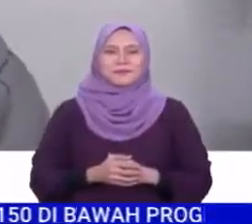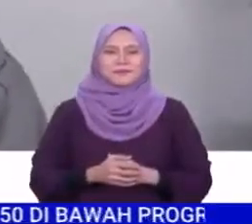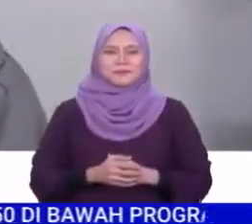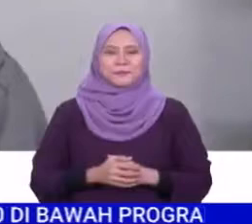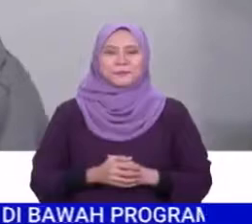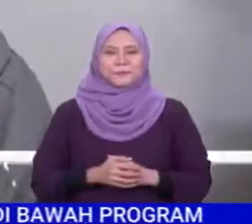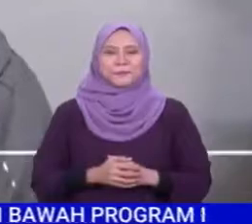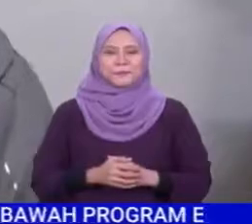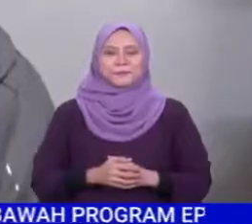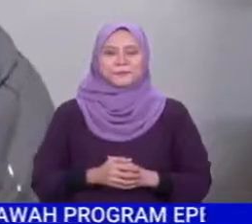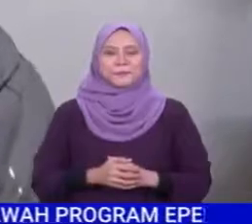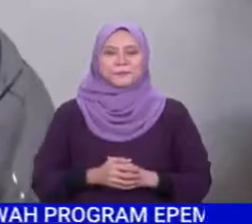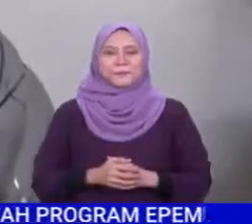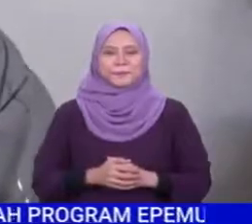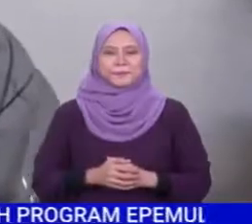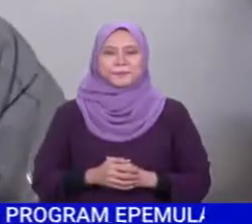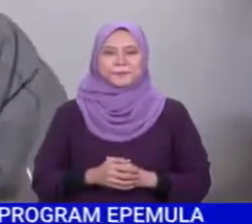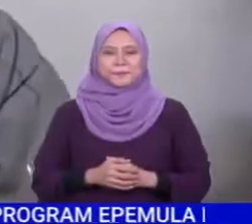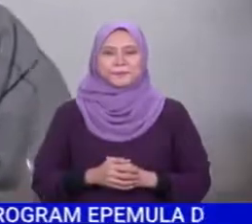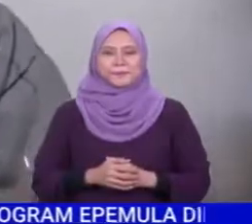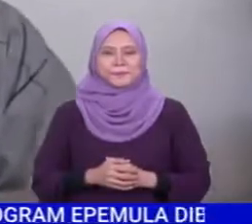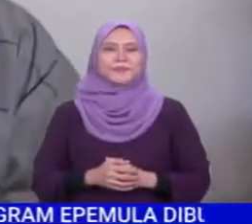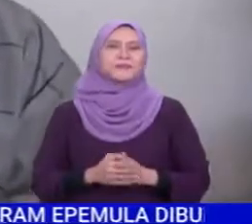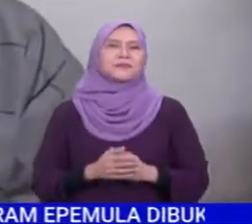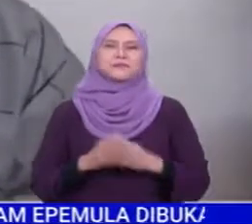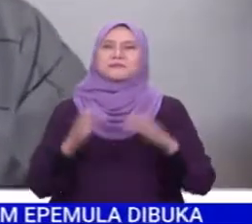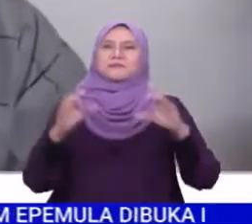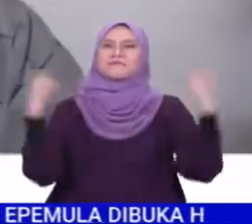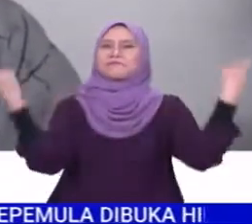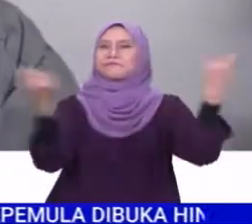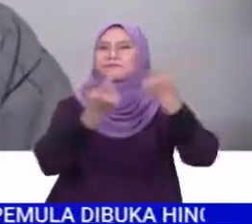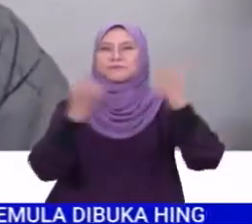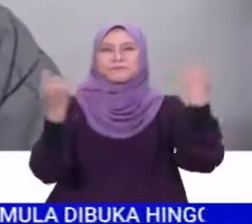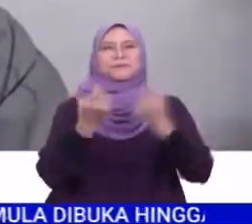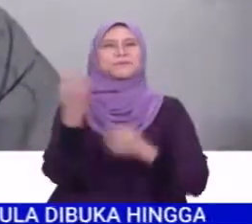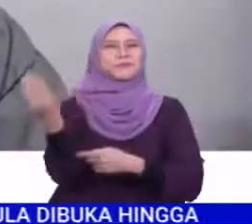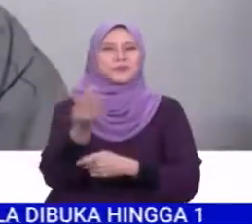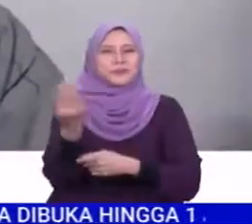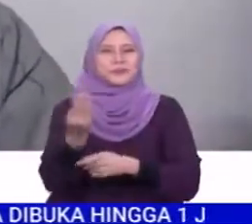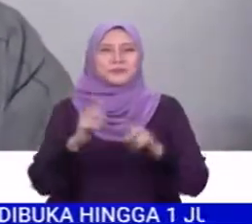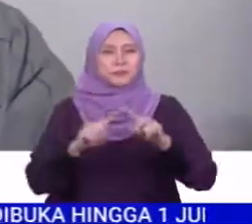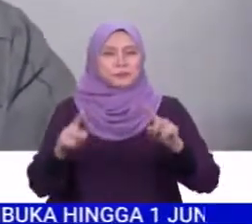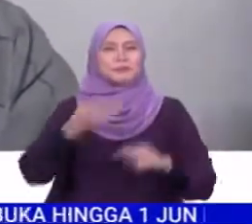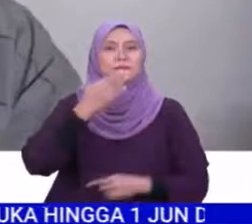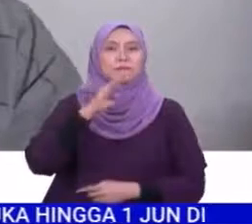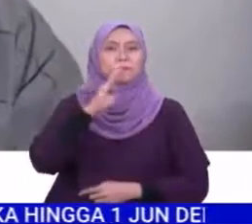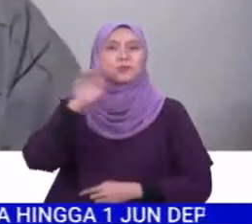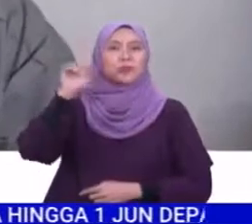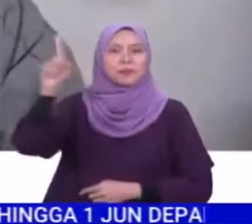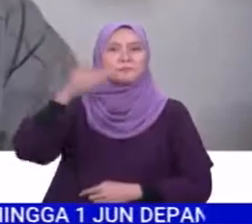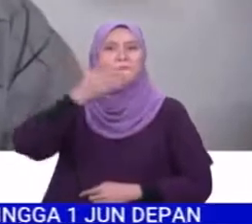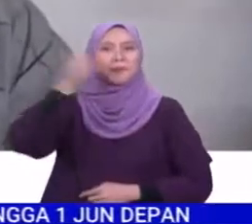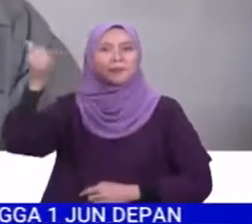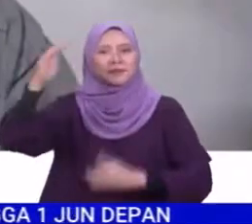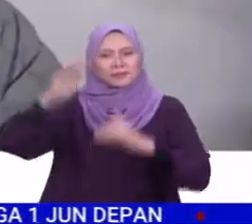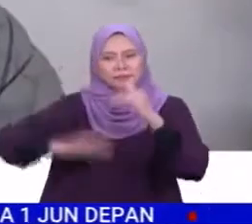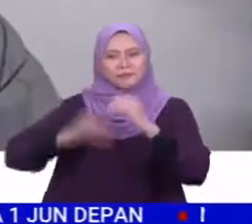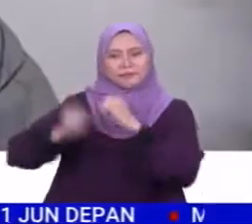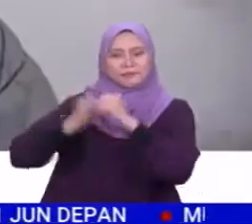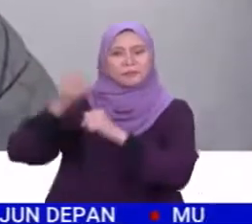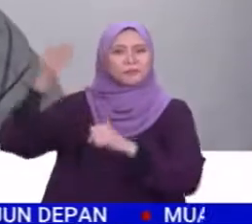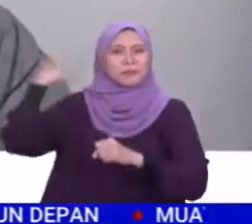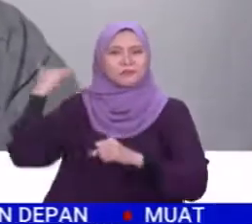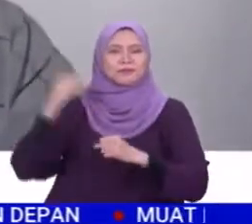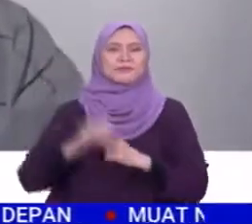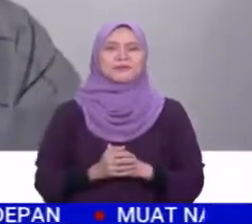kami buat dengan cara sederhana aja, tapi alhamdulillah lebih baik daripada tahun lepas lah. Dari segi